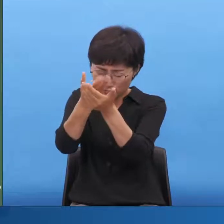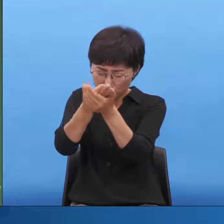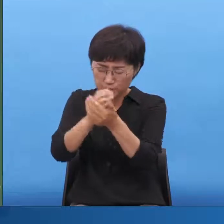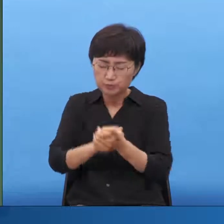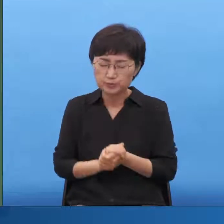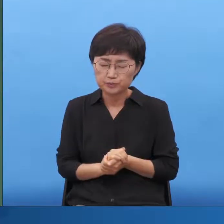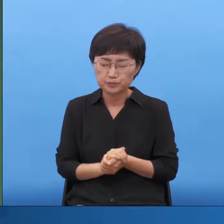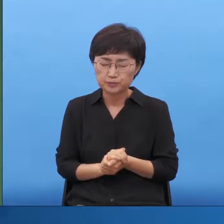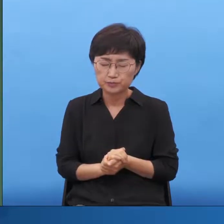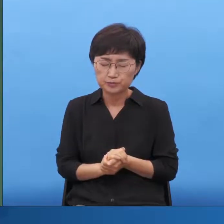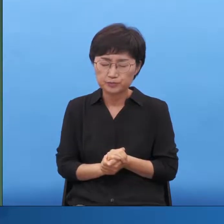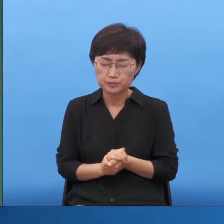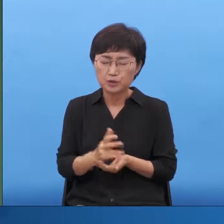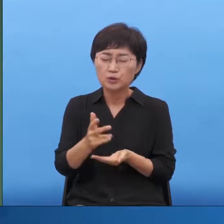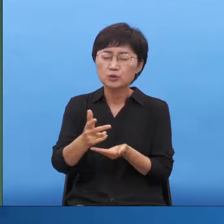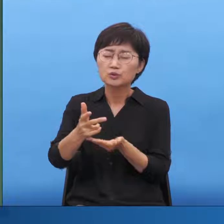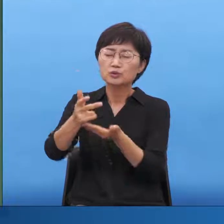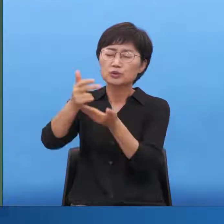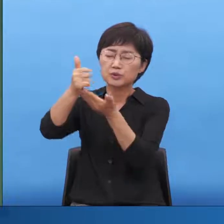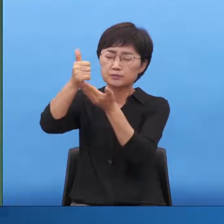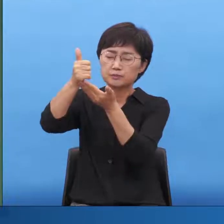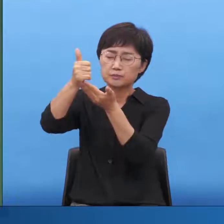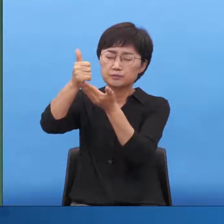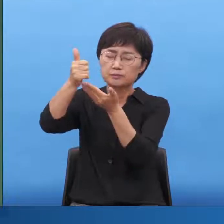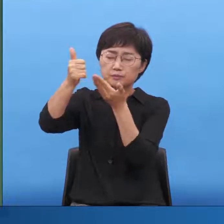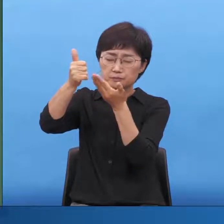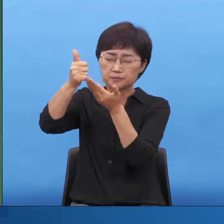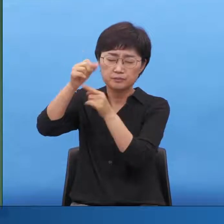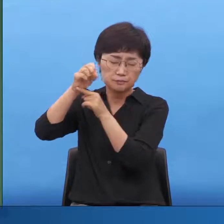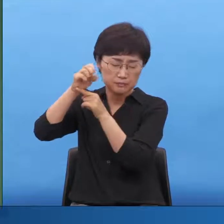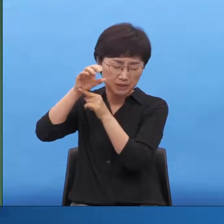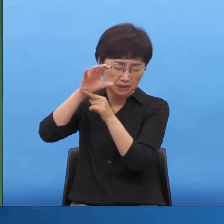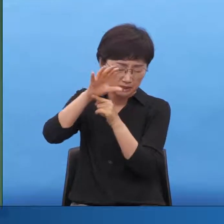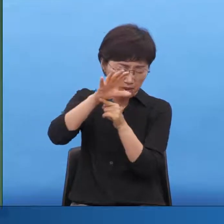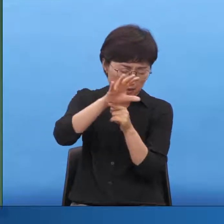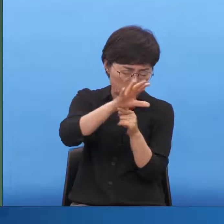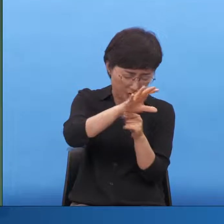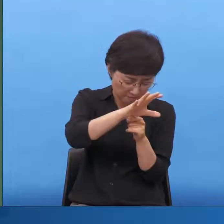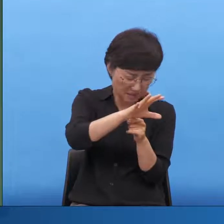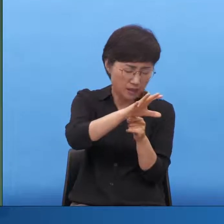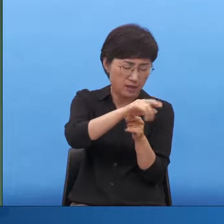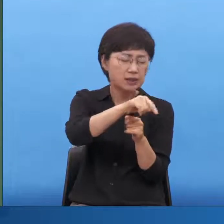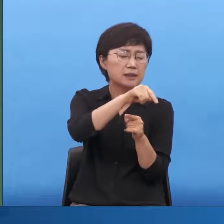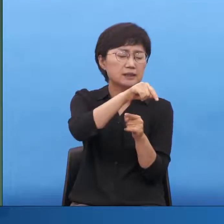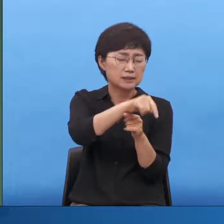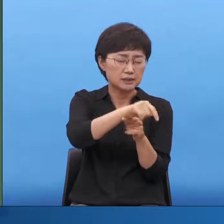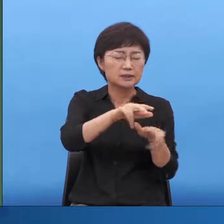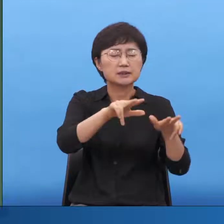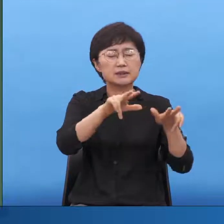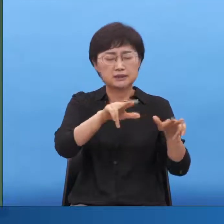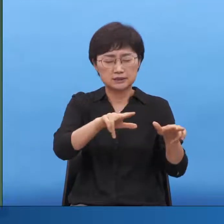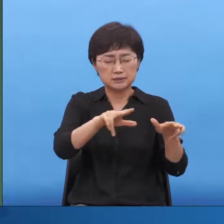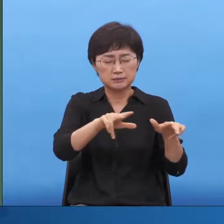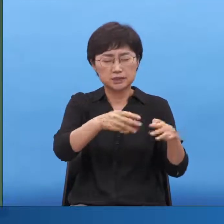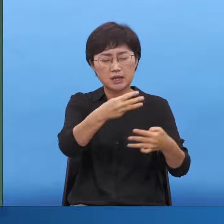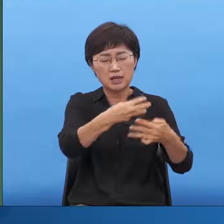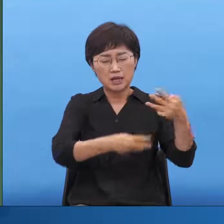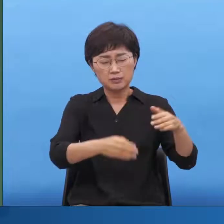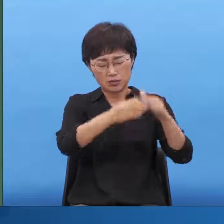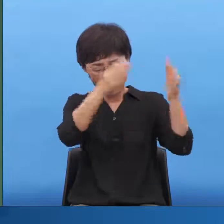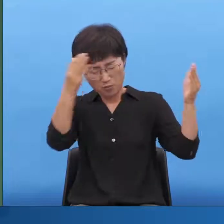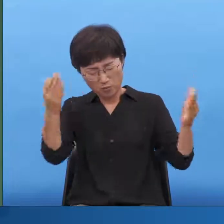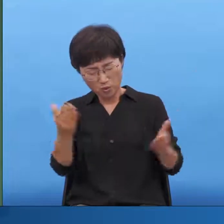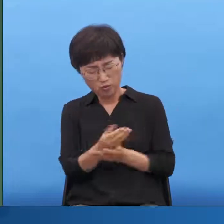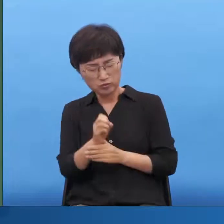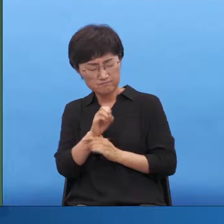悦纳我们的礼物和信心. 주께서 빛을 비추사 지금 우리 모든 렘넌트에게 빛을